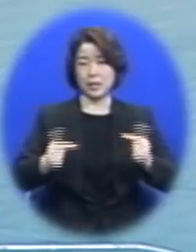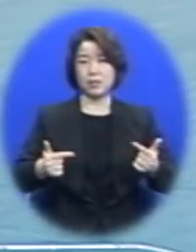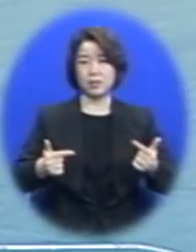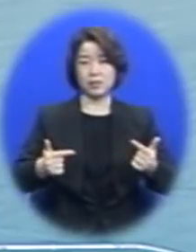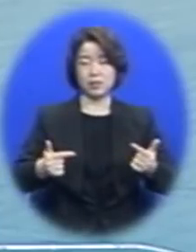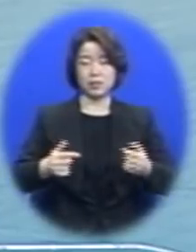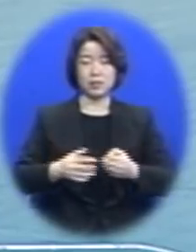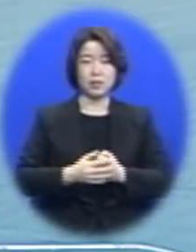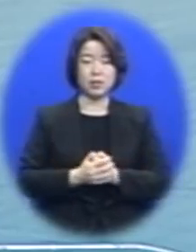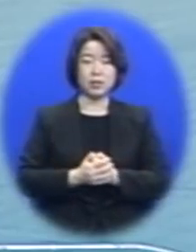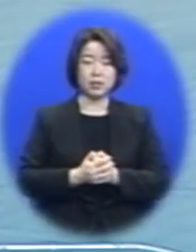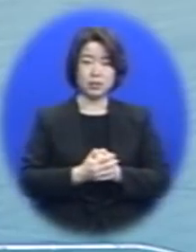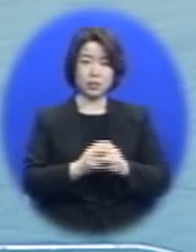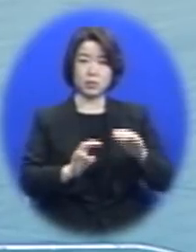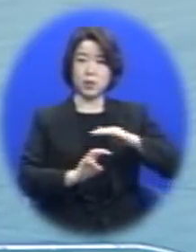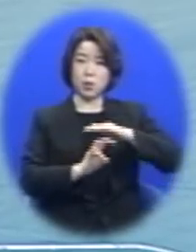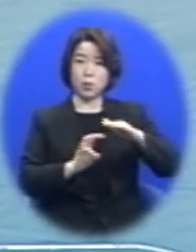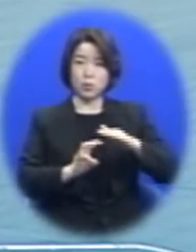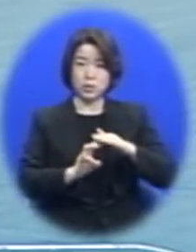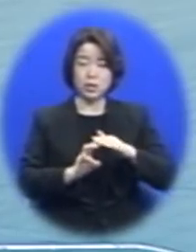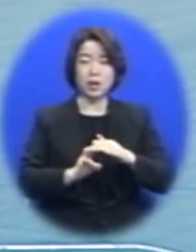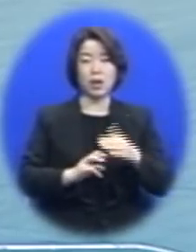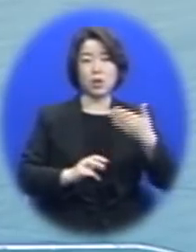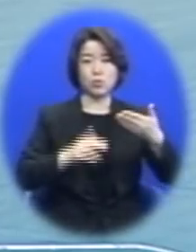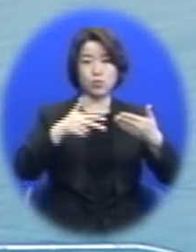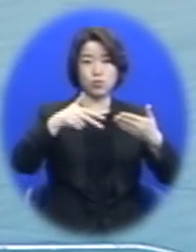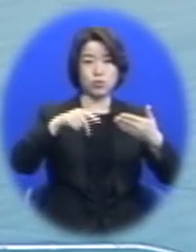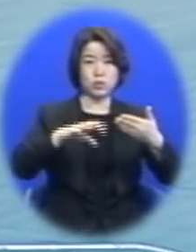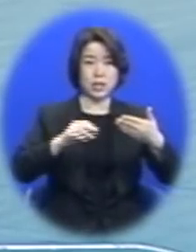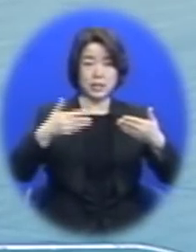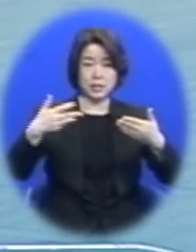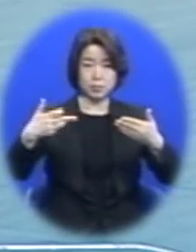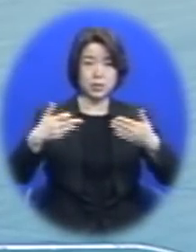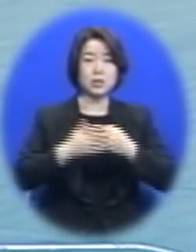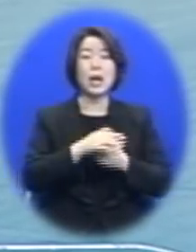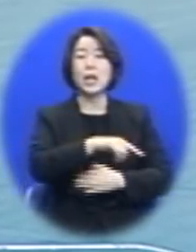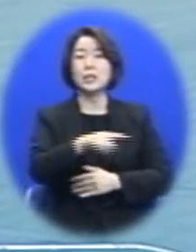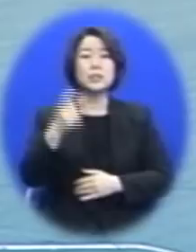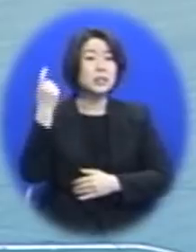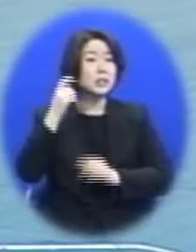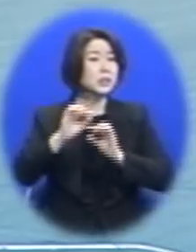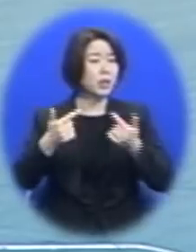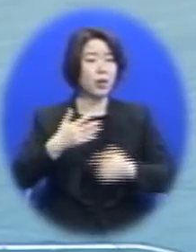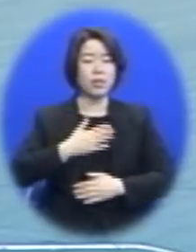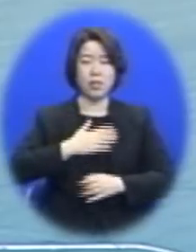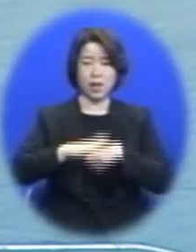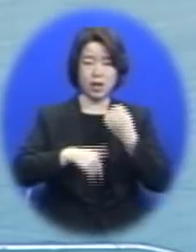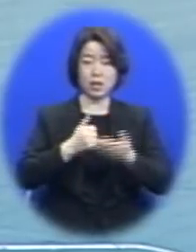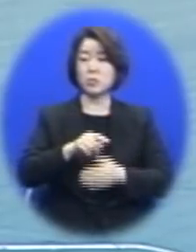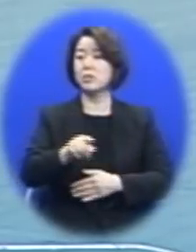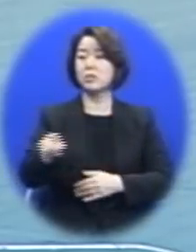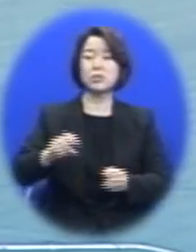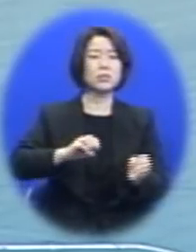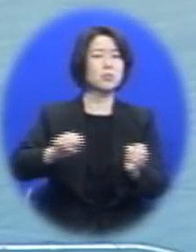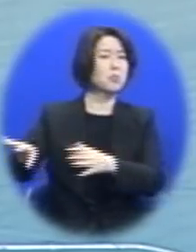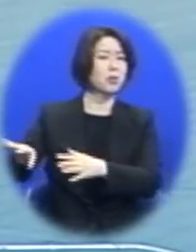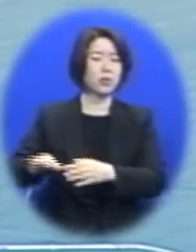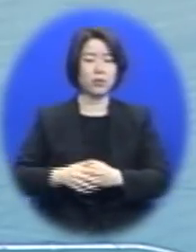것이었어 호세아 9장 17절에 그들이 듣지 아니하므로 내 하나님이 그들을 버리지 나는